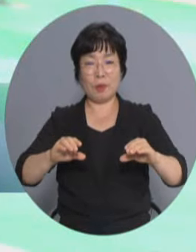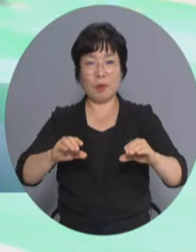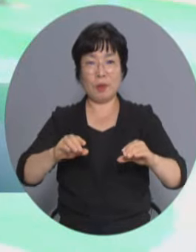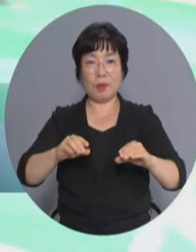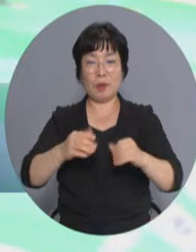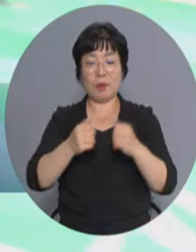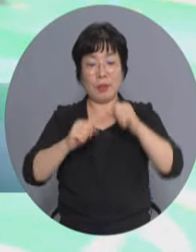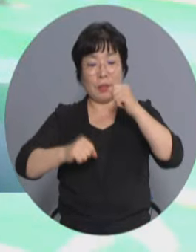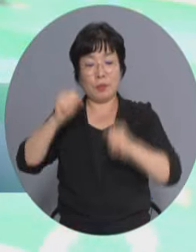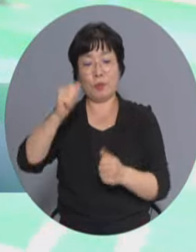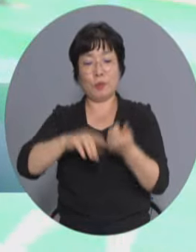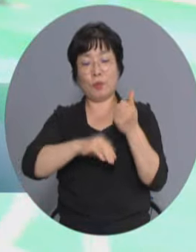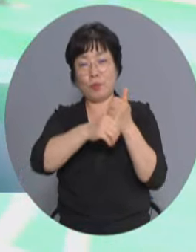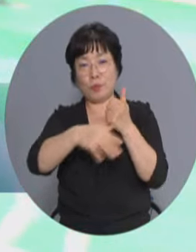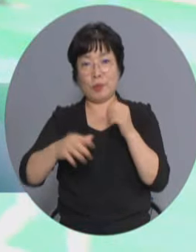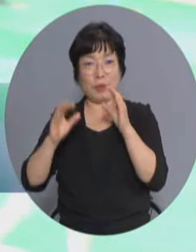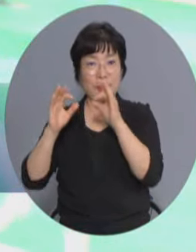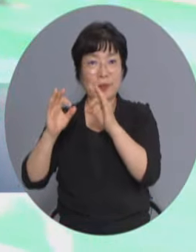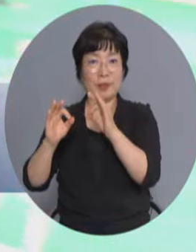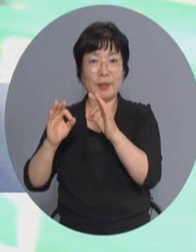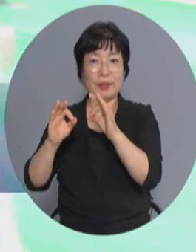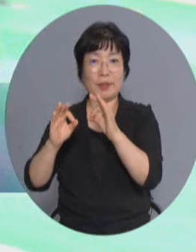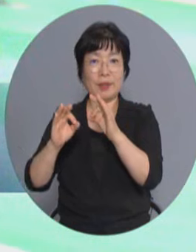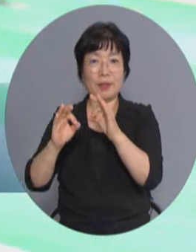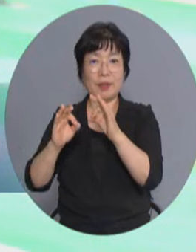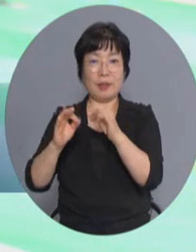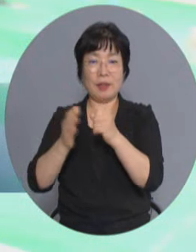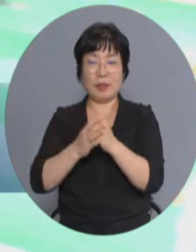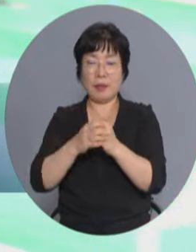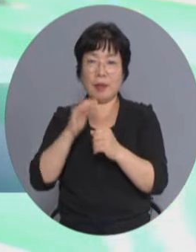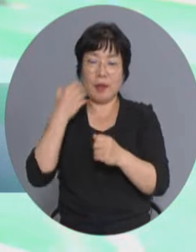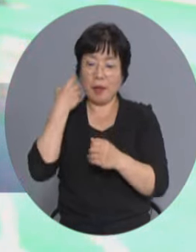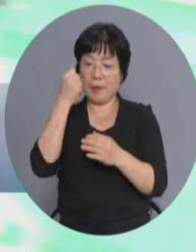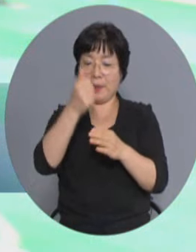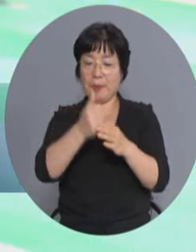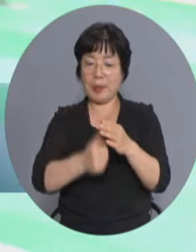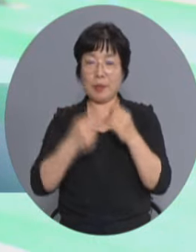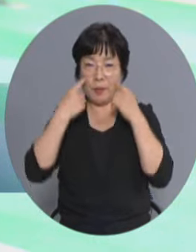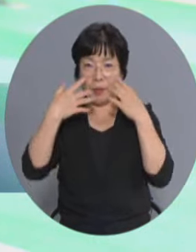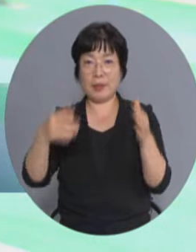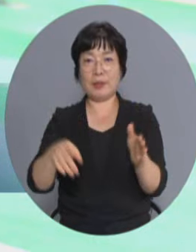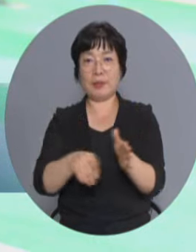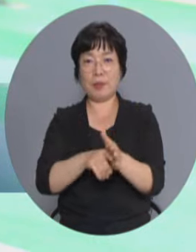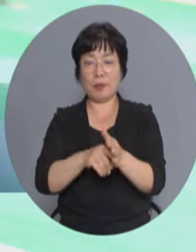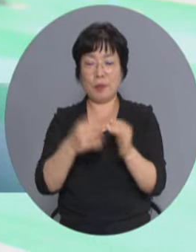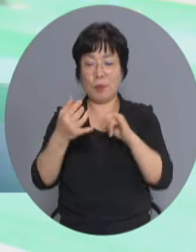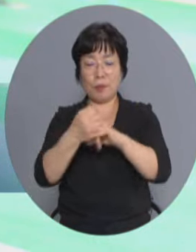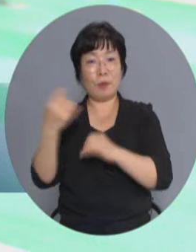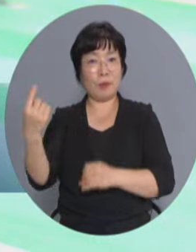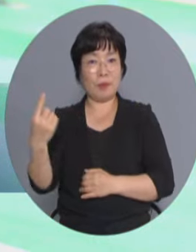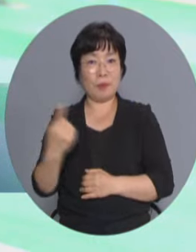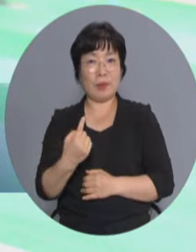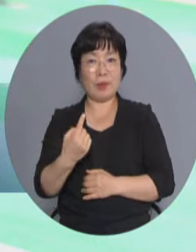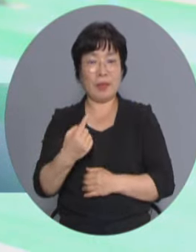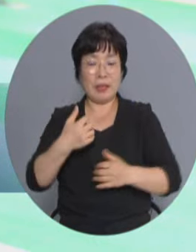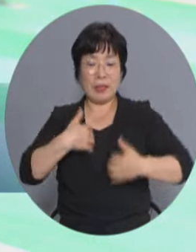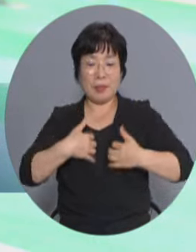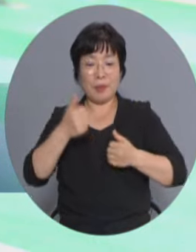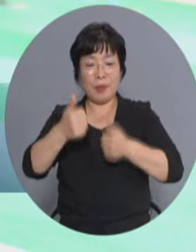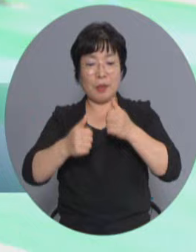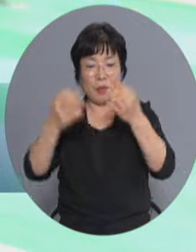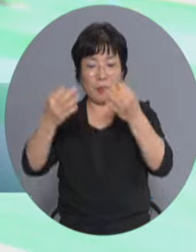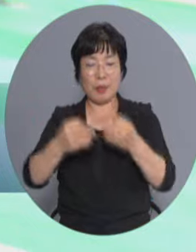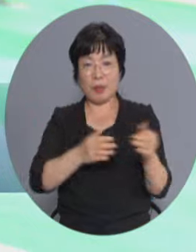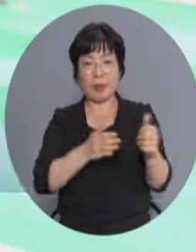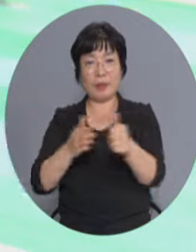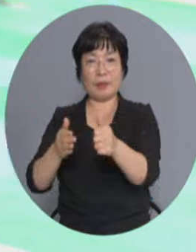그런 스포츠를 보시고 빠지실 거라고 저는 확신하는데요. 꼭 와서 그런 재미있는 경기를